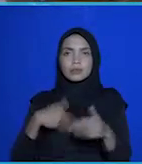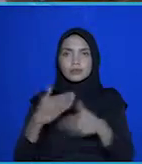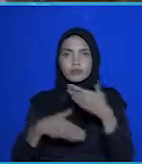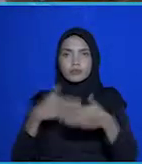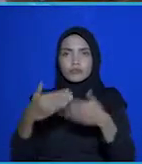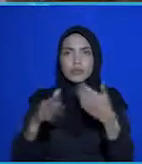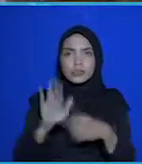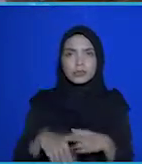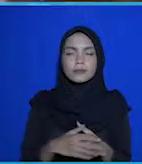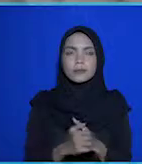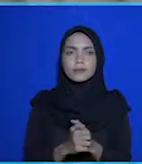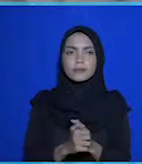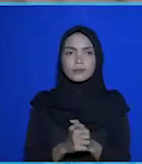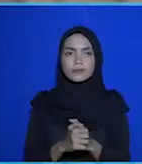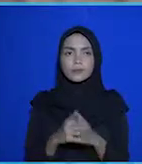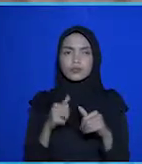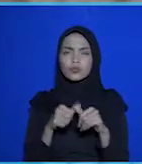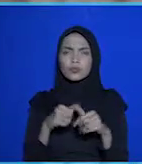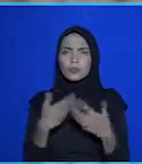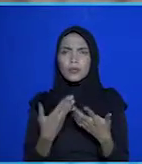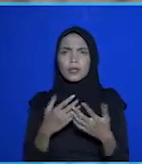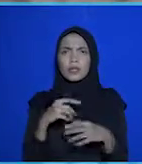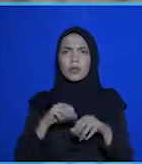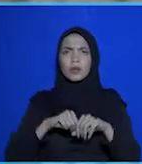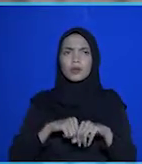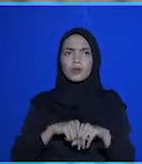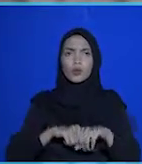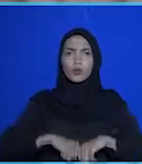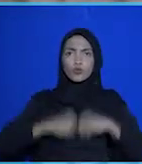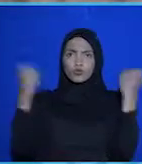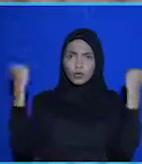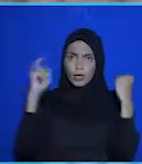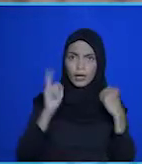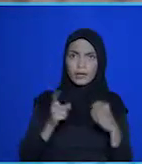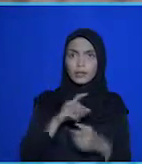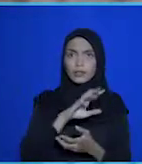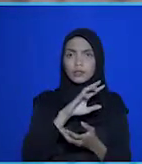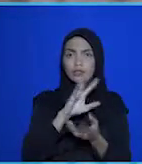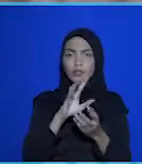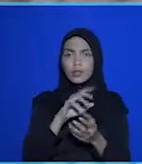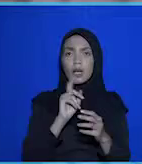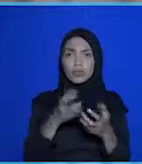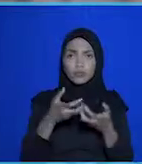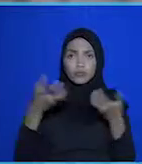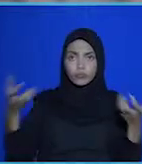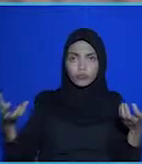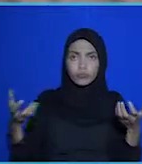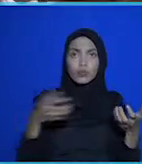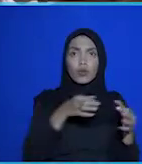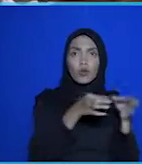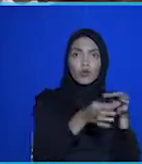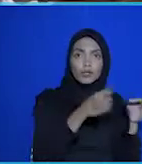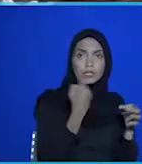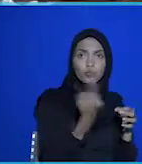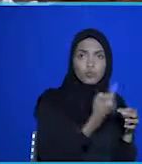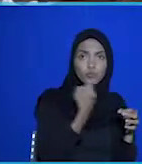Kemudian bagaimana sekarang kerusakan yang terjadi? Ada dua klasifikasi, yang disebut fasilitas publik